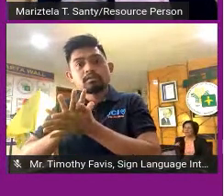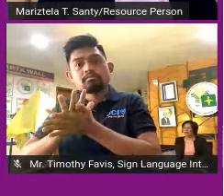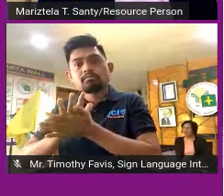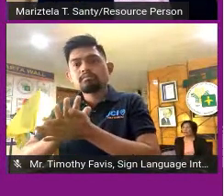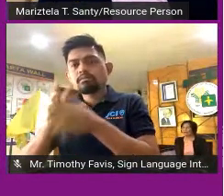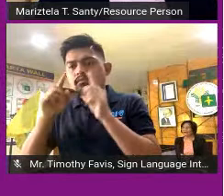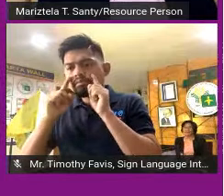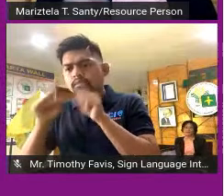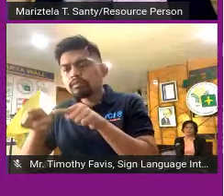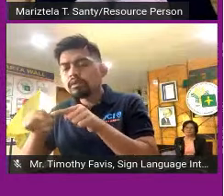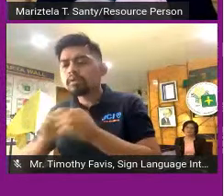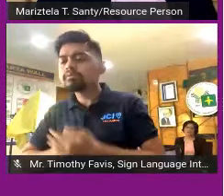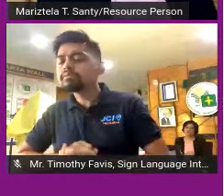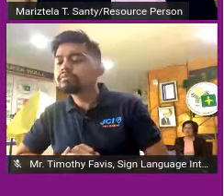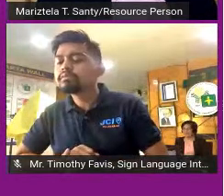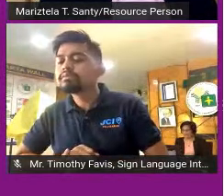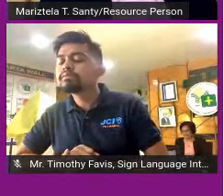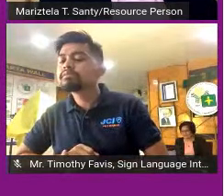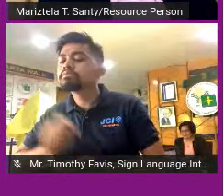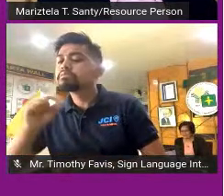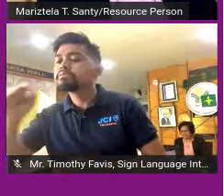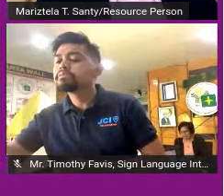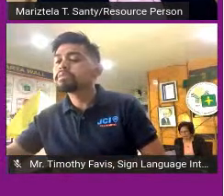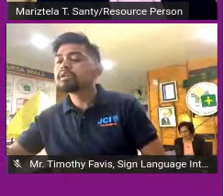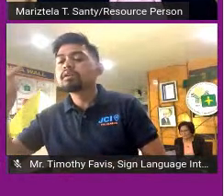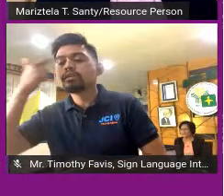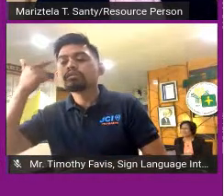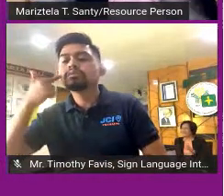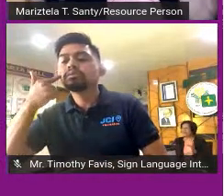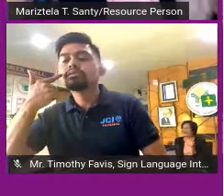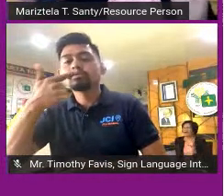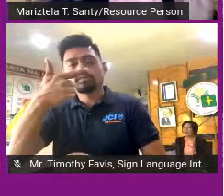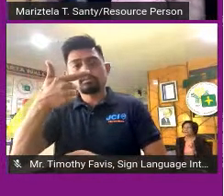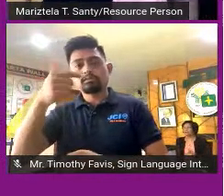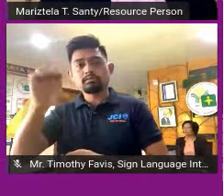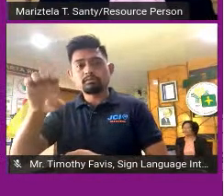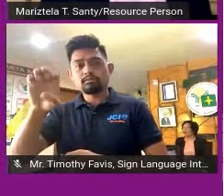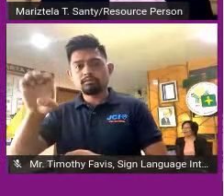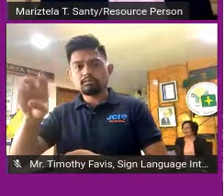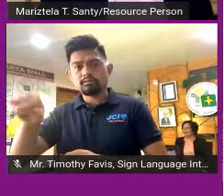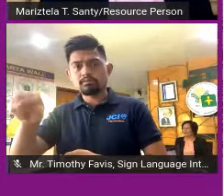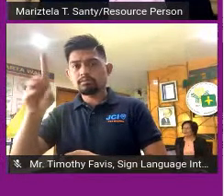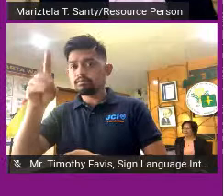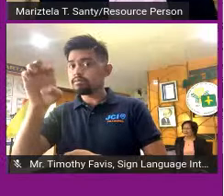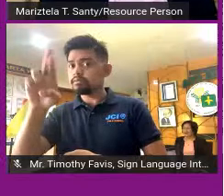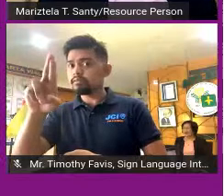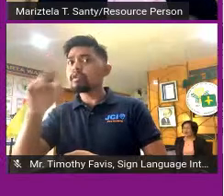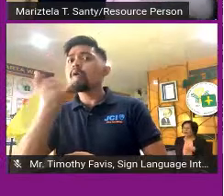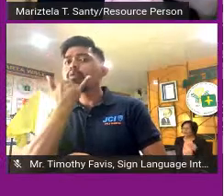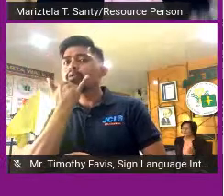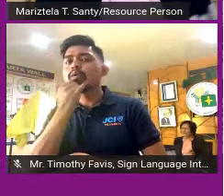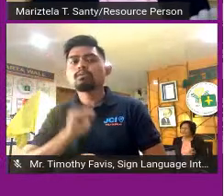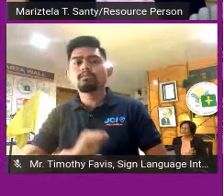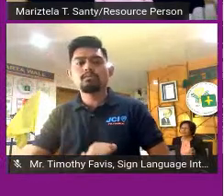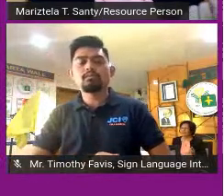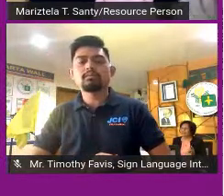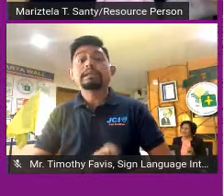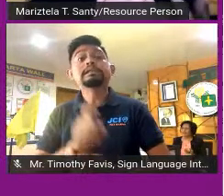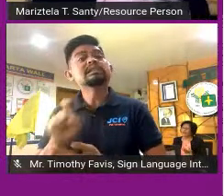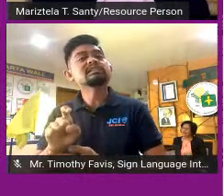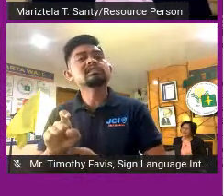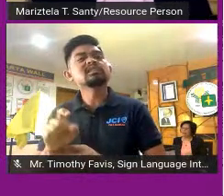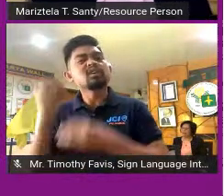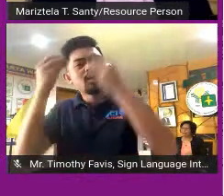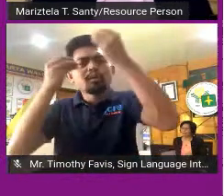I would like to correct na it should be sex. Ano po? Kasi dyan nagkakalito-lito tayo eh. Kaya inuumpisa natin